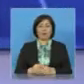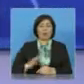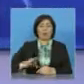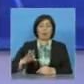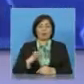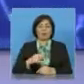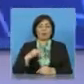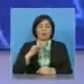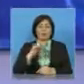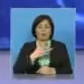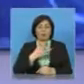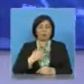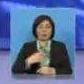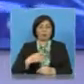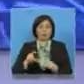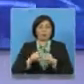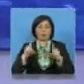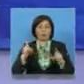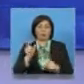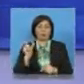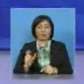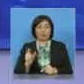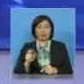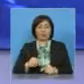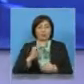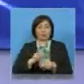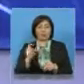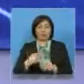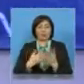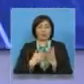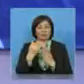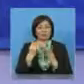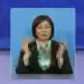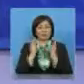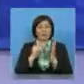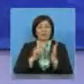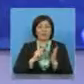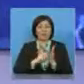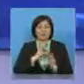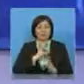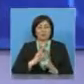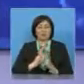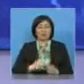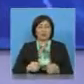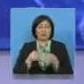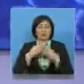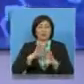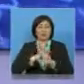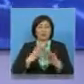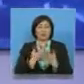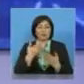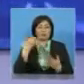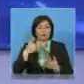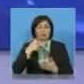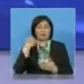Облыстық фтизиопульмонологиялық орталықта науқастар күн санап артып барады. Қазір кереуеттердің 70% бос емес. Бірақ былтырғымен салыстырғанда